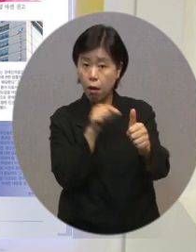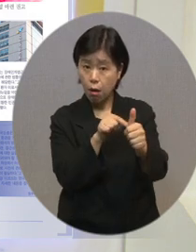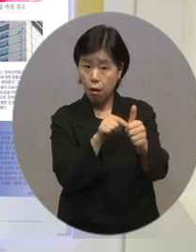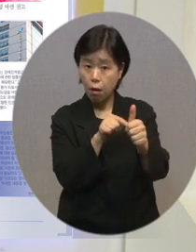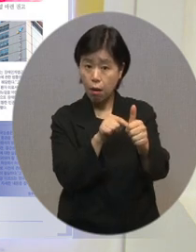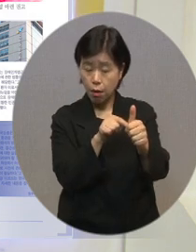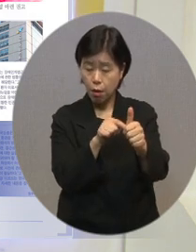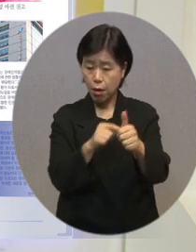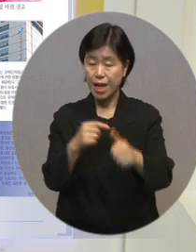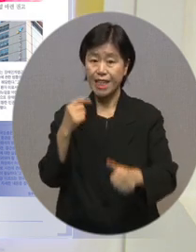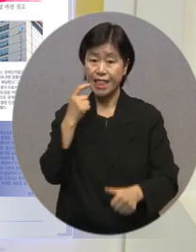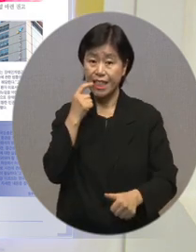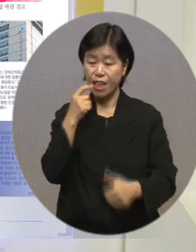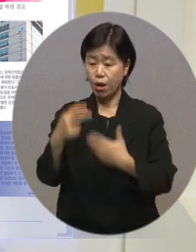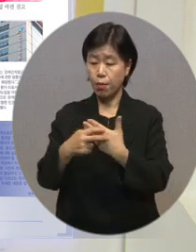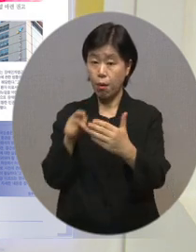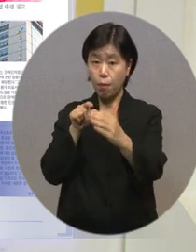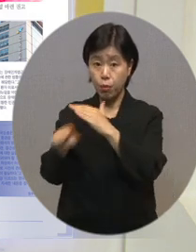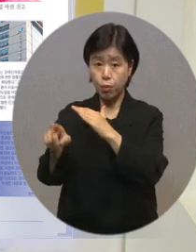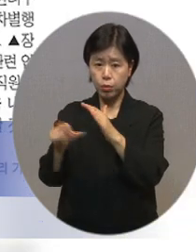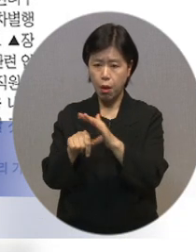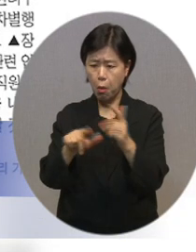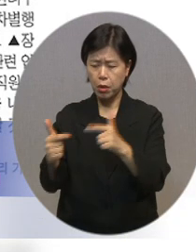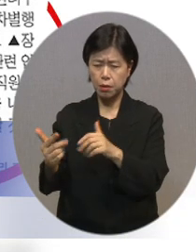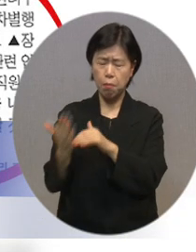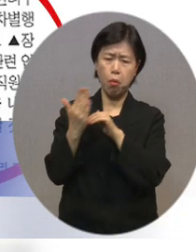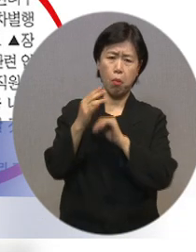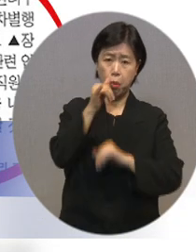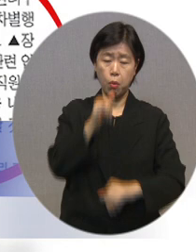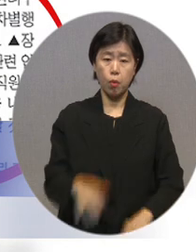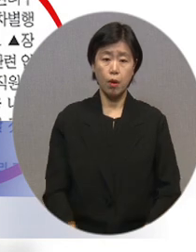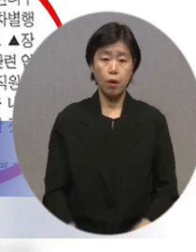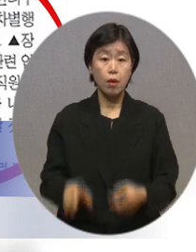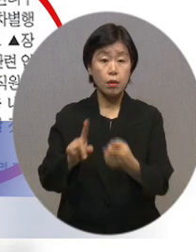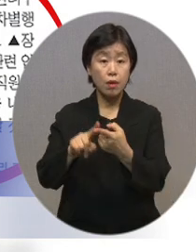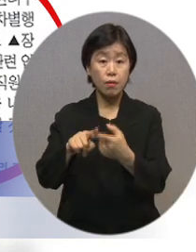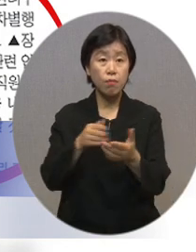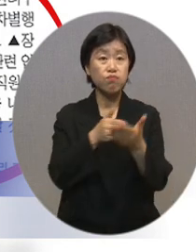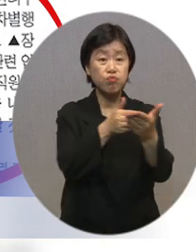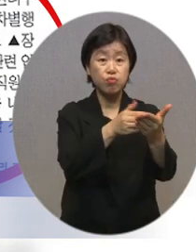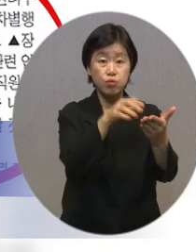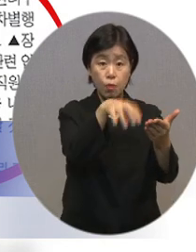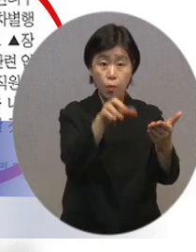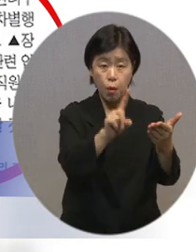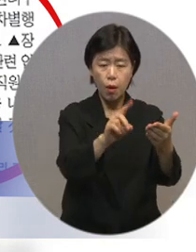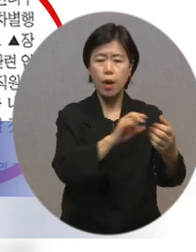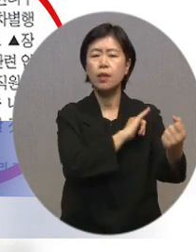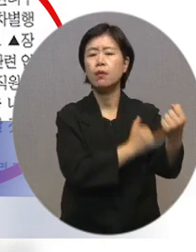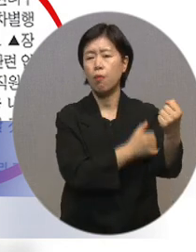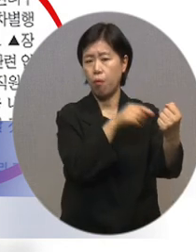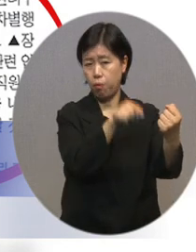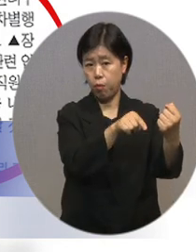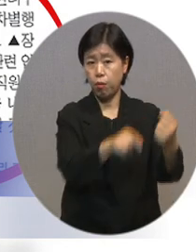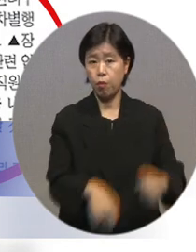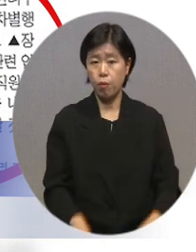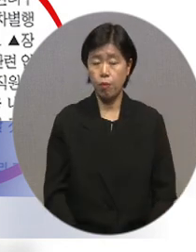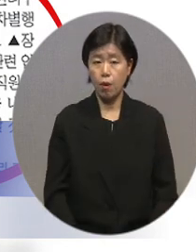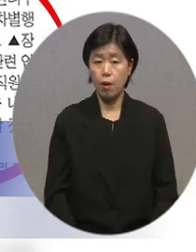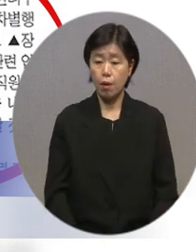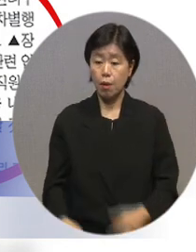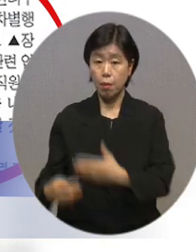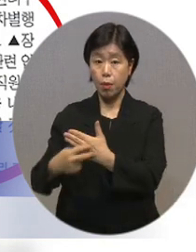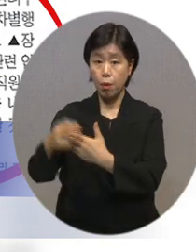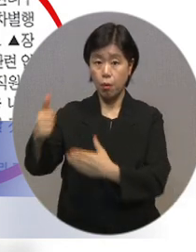치과진료를 거부당하는 일이 있었는데요이 사안에 대해서 국가 인권위원회는 해당 치가 원장에게